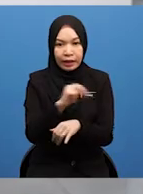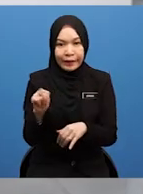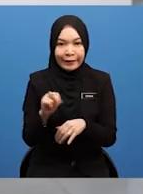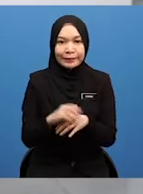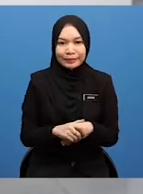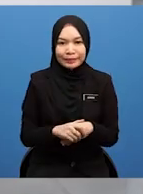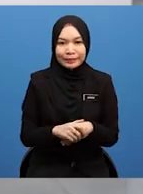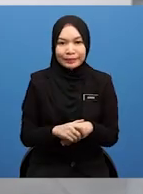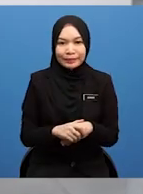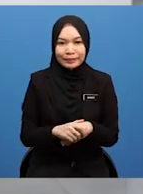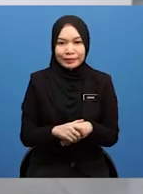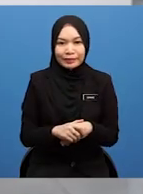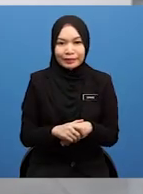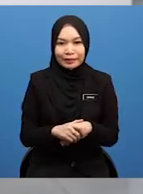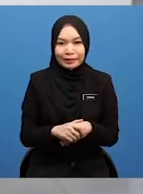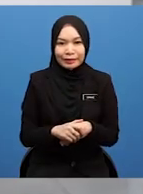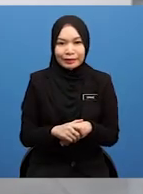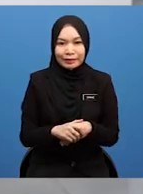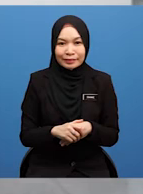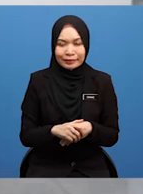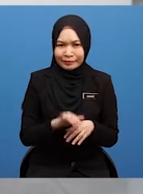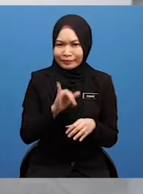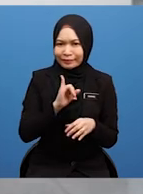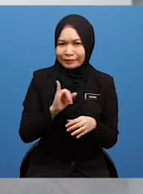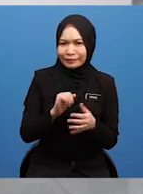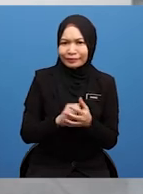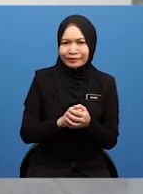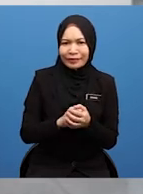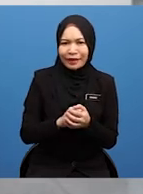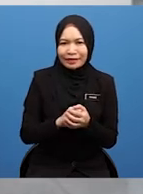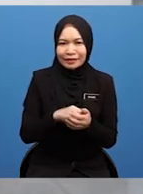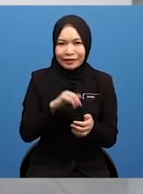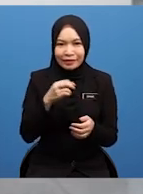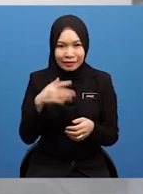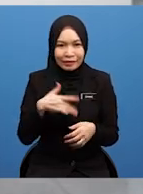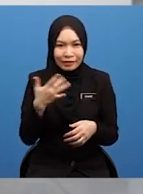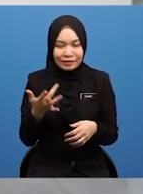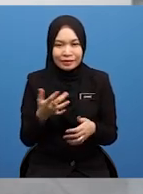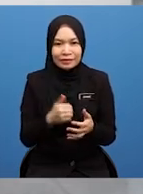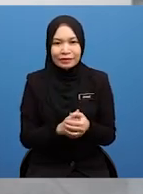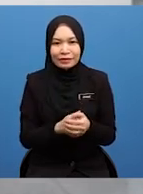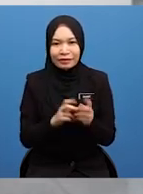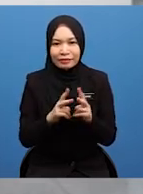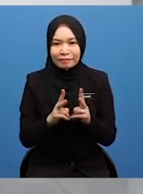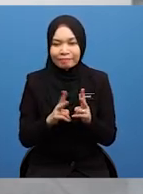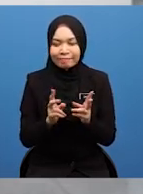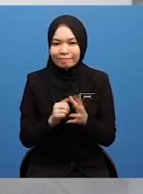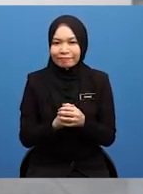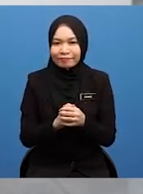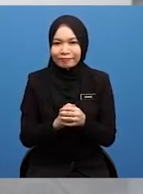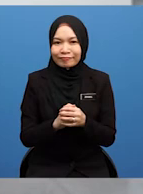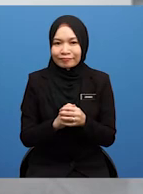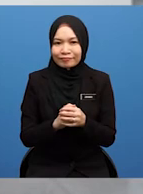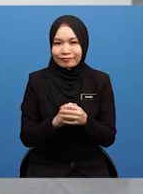huh agak menjalan saiki rebatch apresiasi juga Memang dalam UC jadi